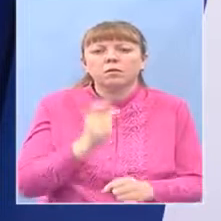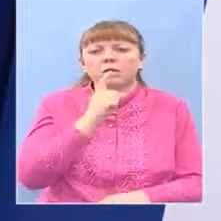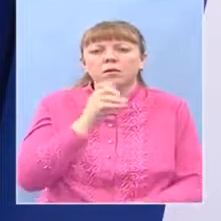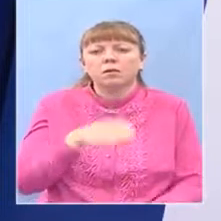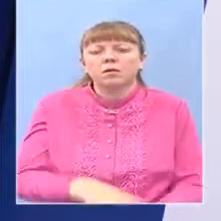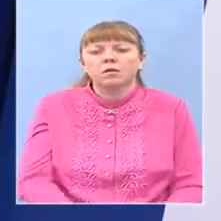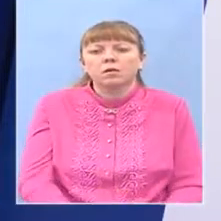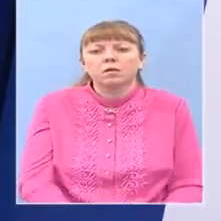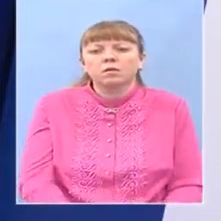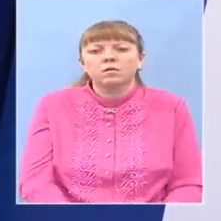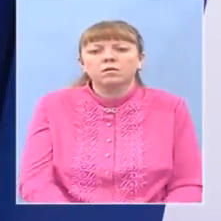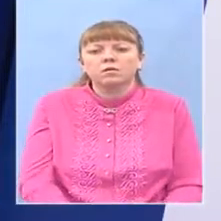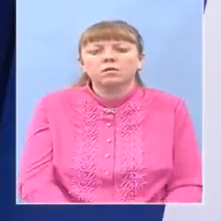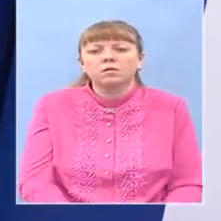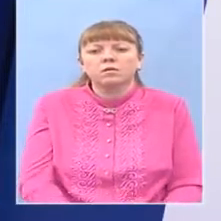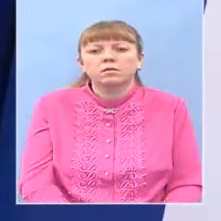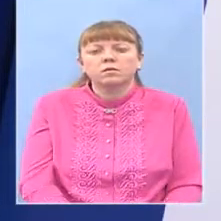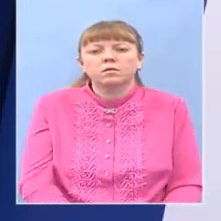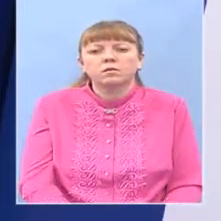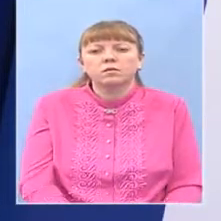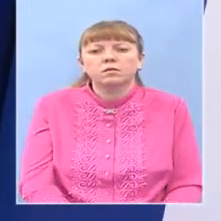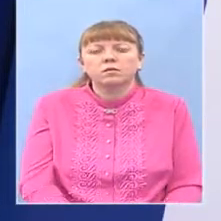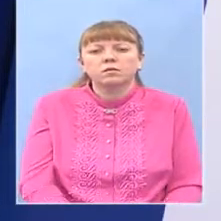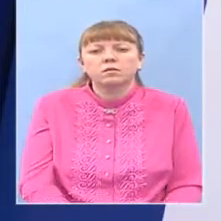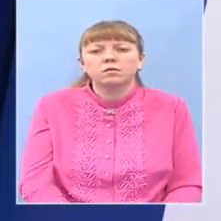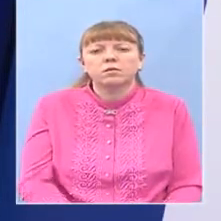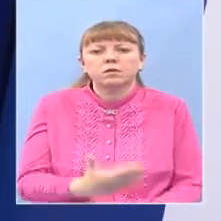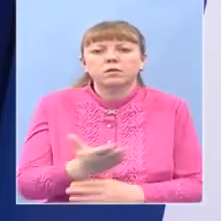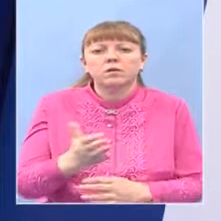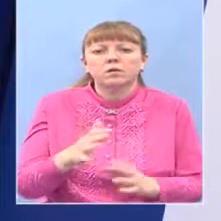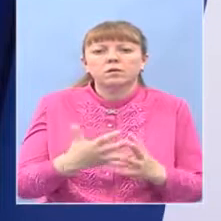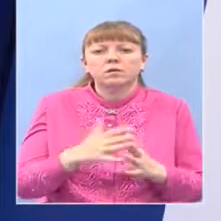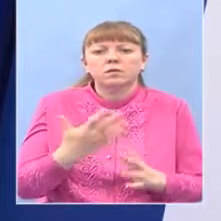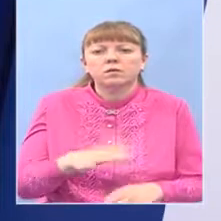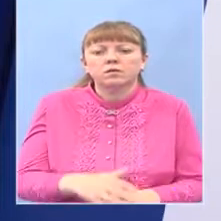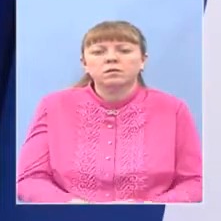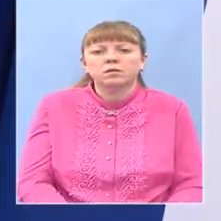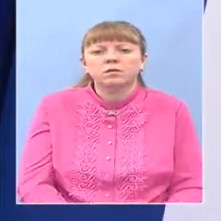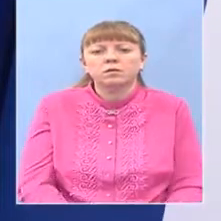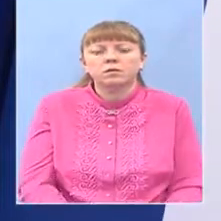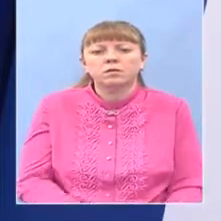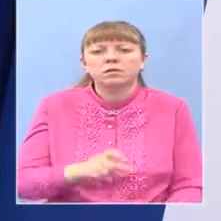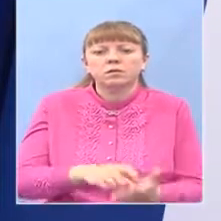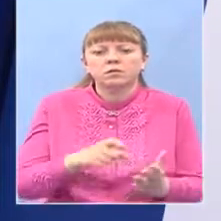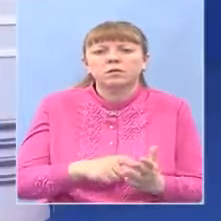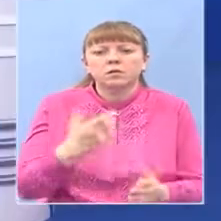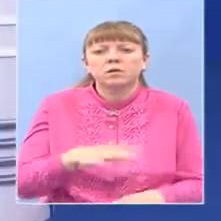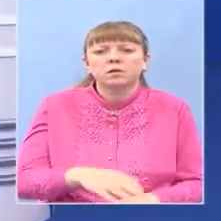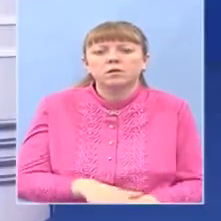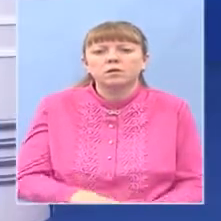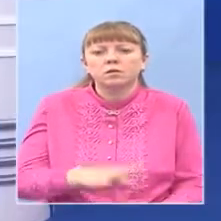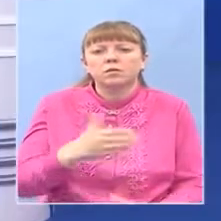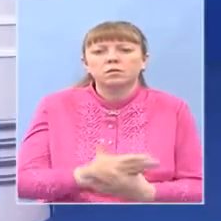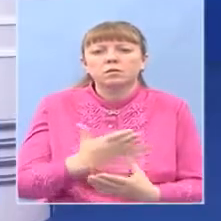И вот если говорить о ярких примерах, да, открытие в Подстёпном кабинета для оказания